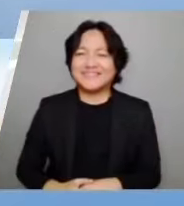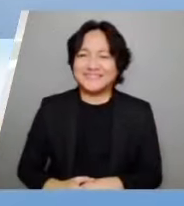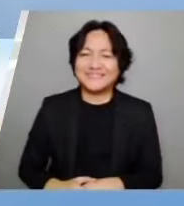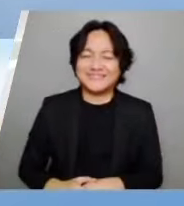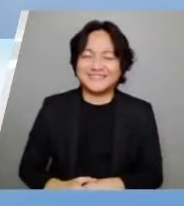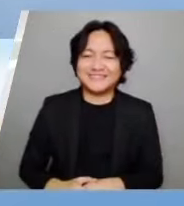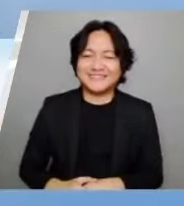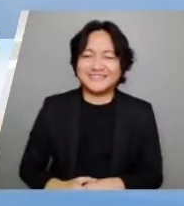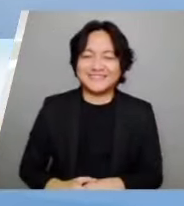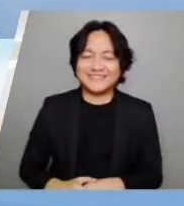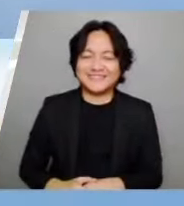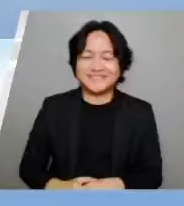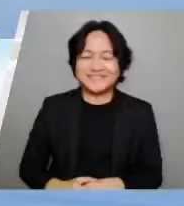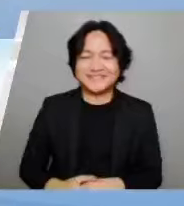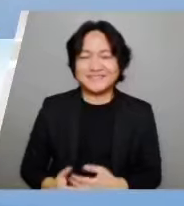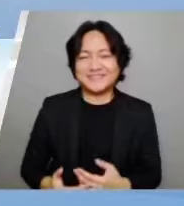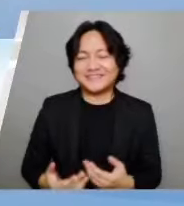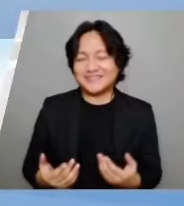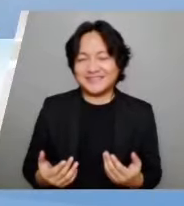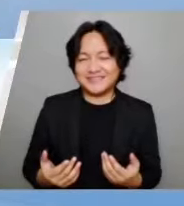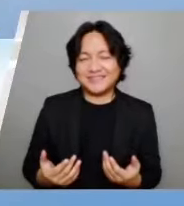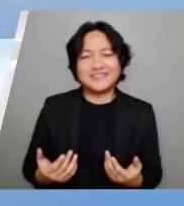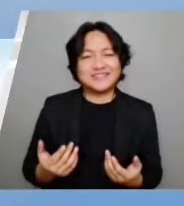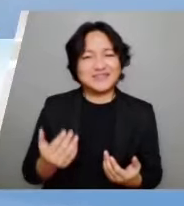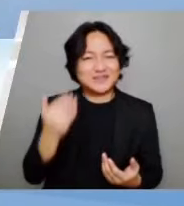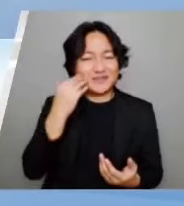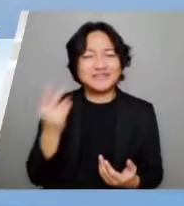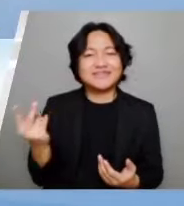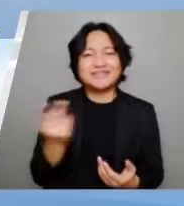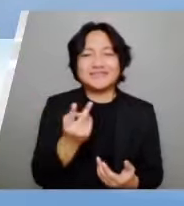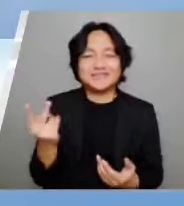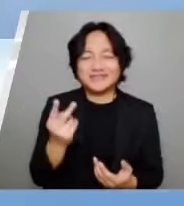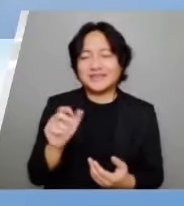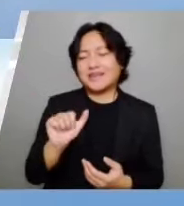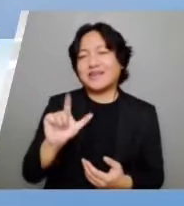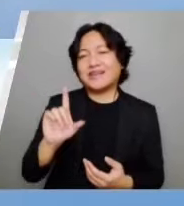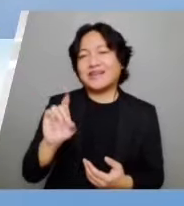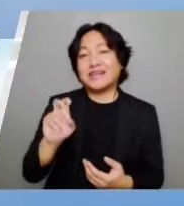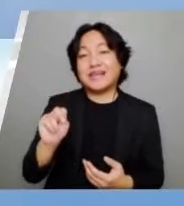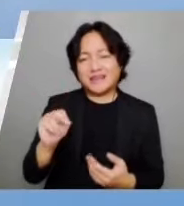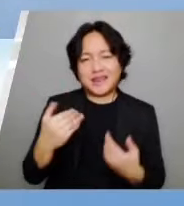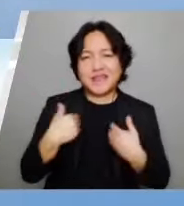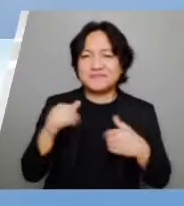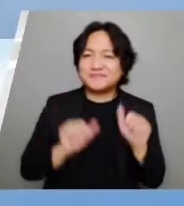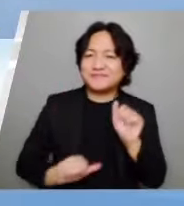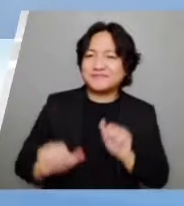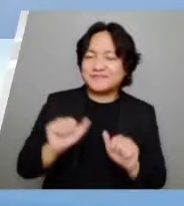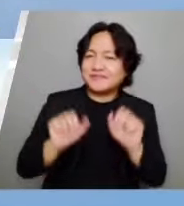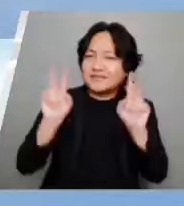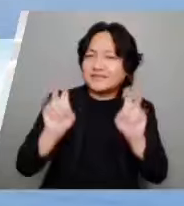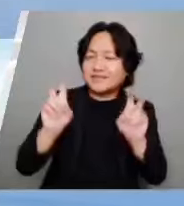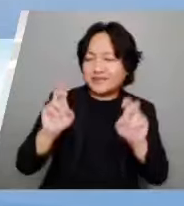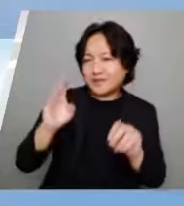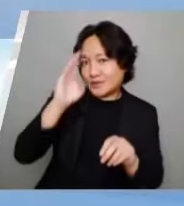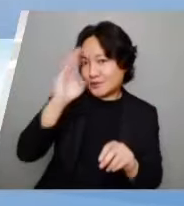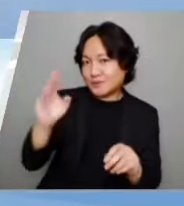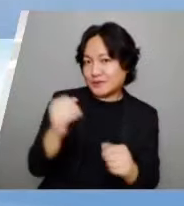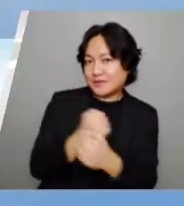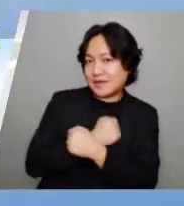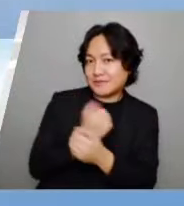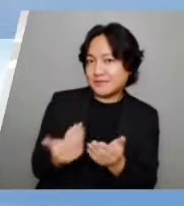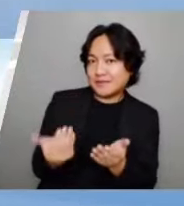Pag-amin din ni Kat tungkol sa upcoming film nila ni Alden Richards na Hello Love Again, naging hesitant siya sa paggawa ng